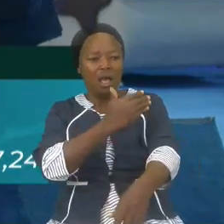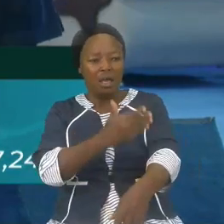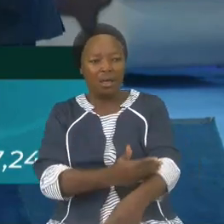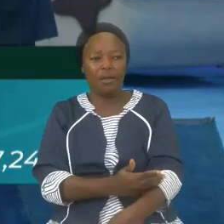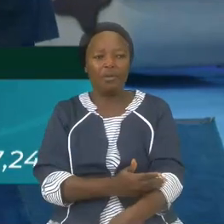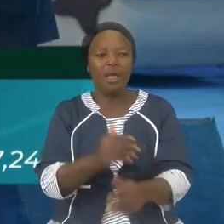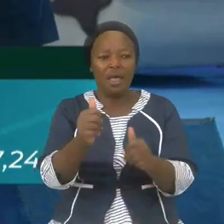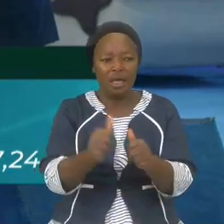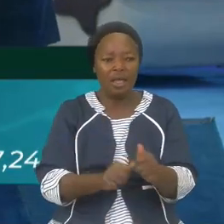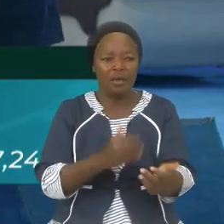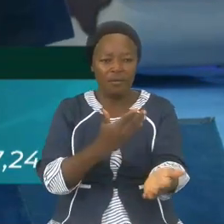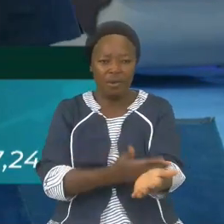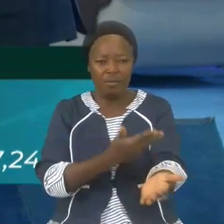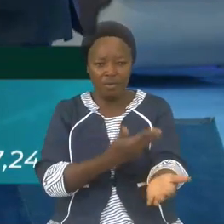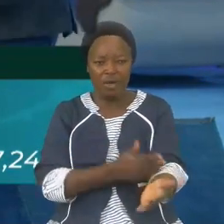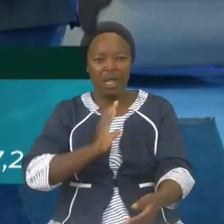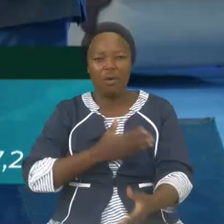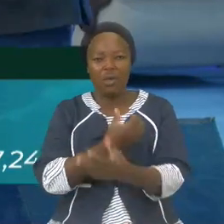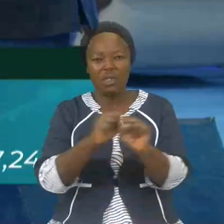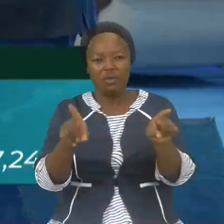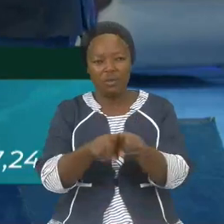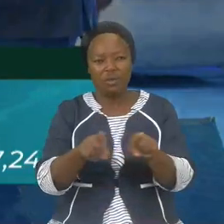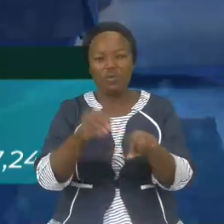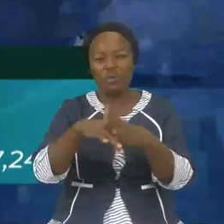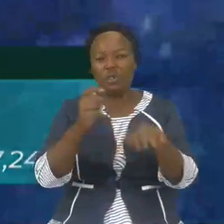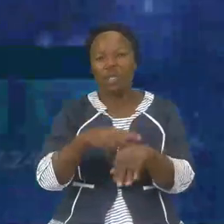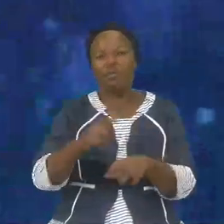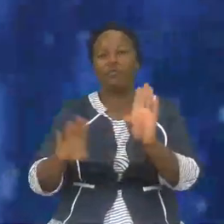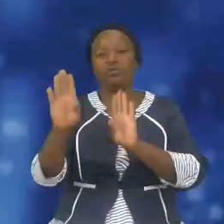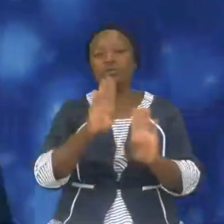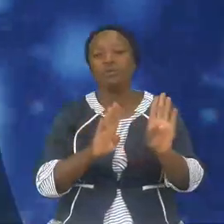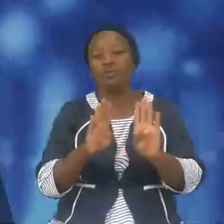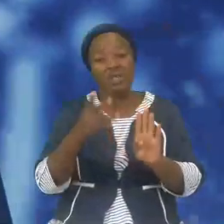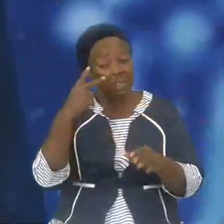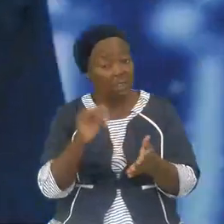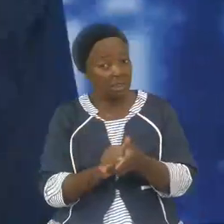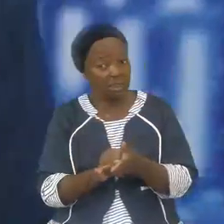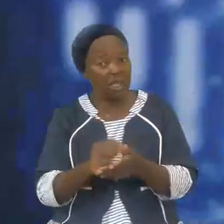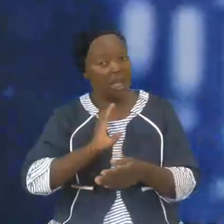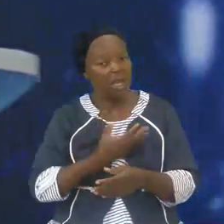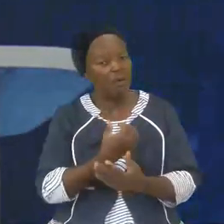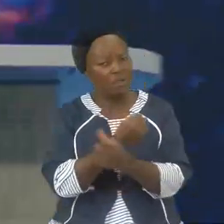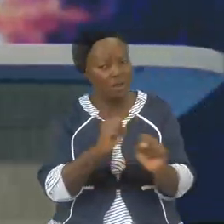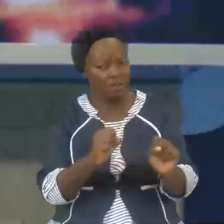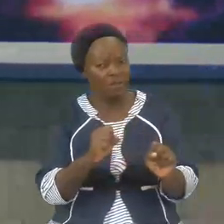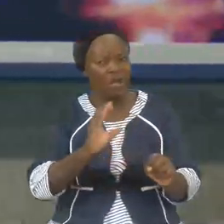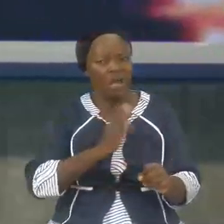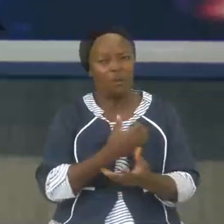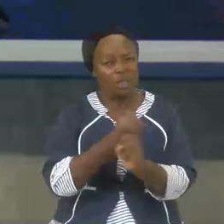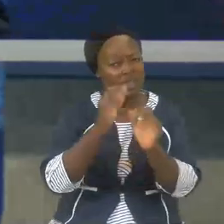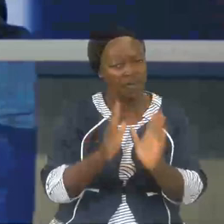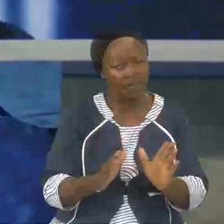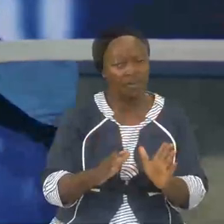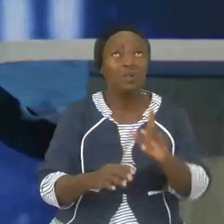notre délivrance au temps de la détresse. Vous cela? Notre délivrance,